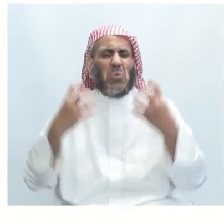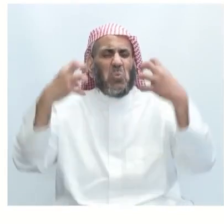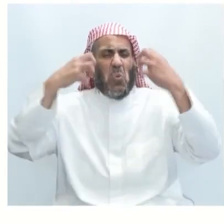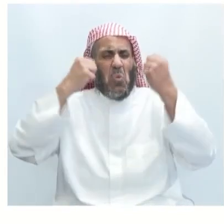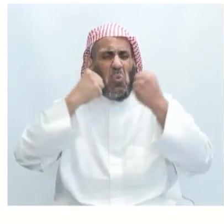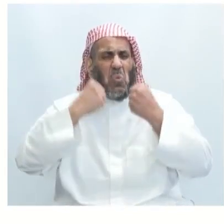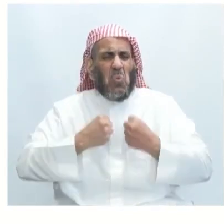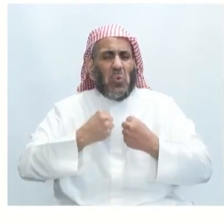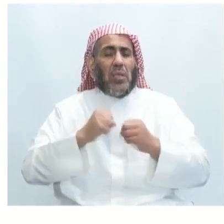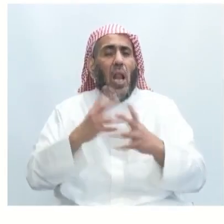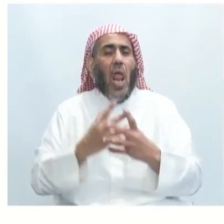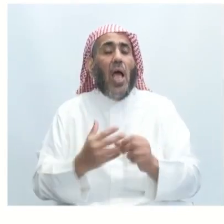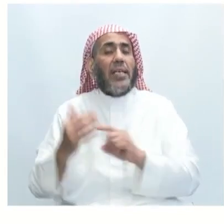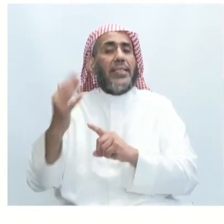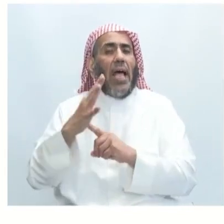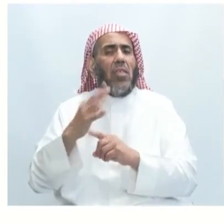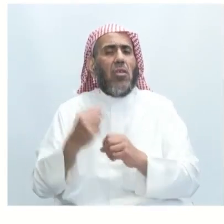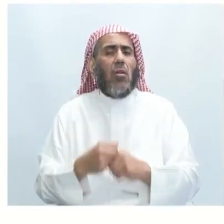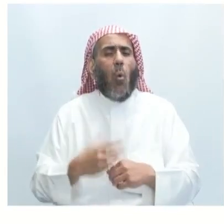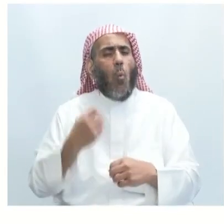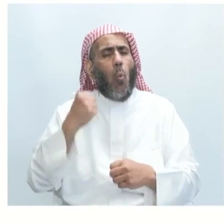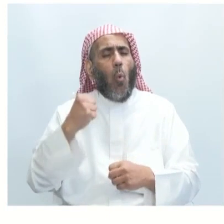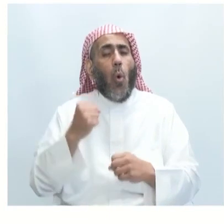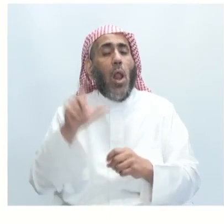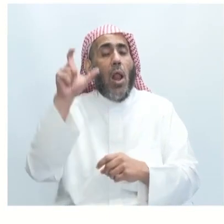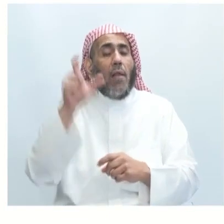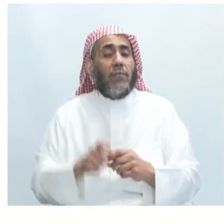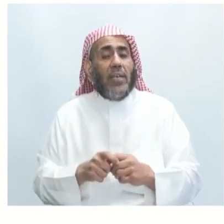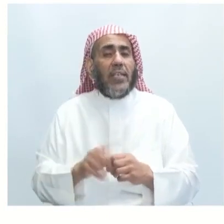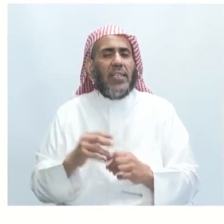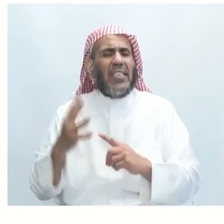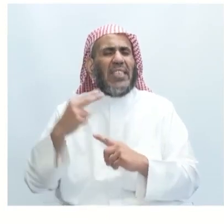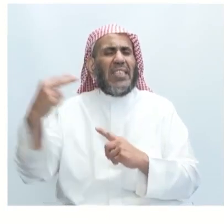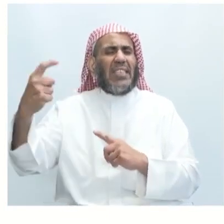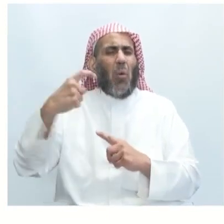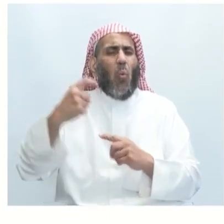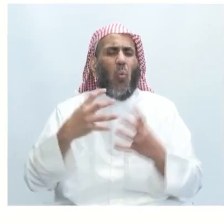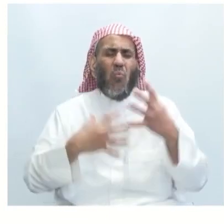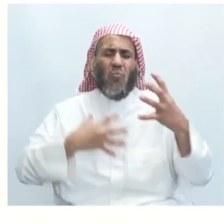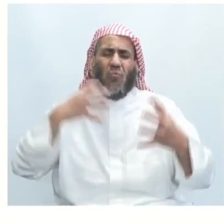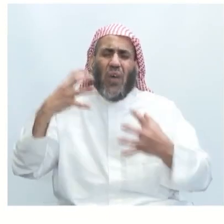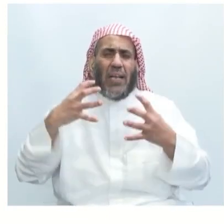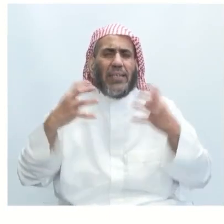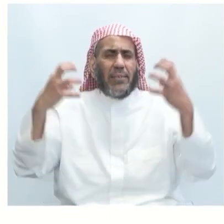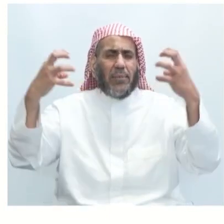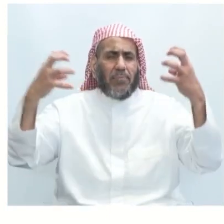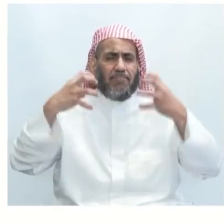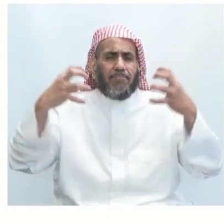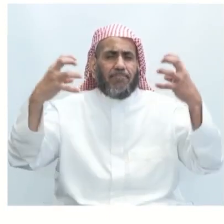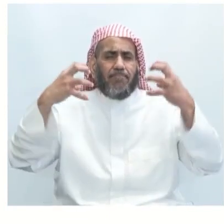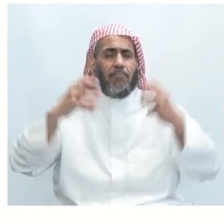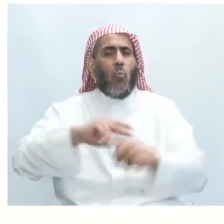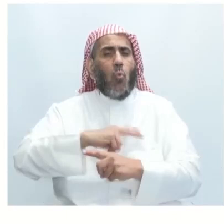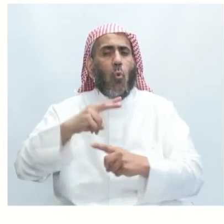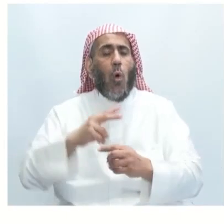ايضا ابنائي وبنات الطلاب لها تاثيرها على الفرد التي يتعرض لها الانفعالات والضغوط التي يتعرض لها فرد لها